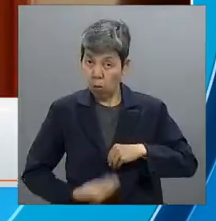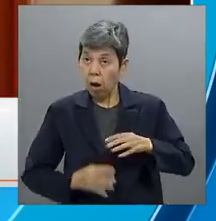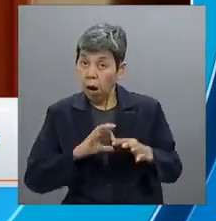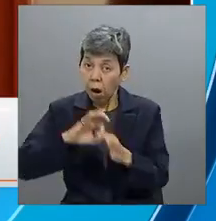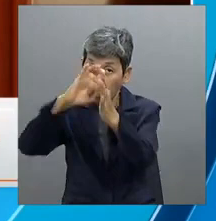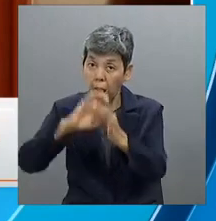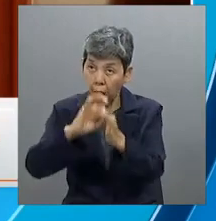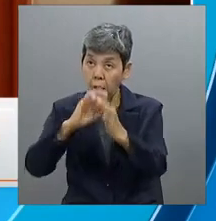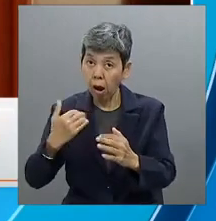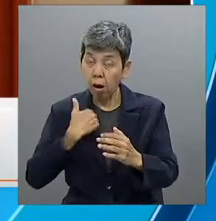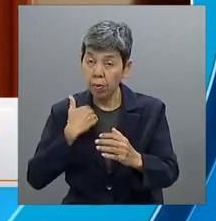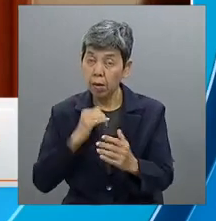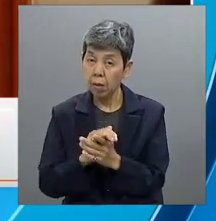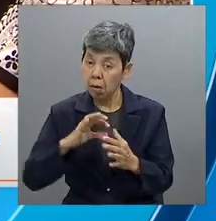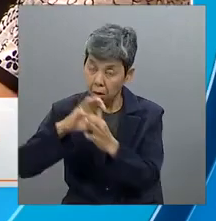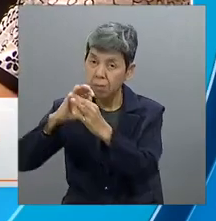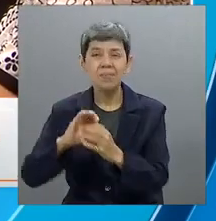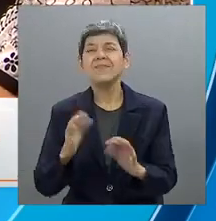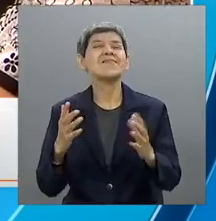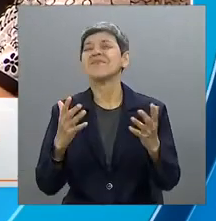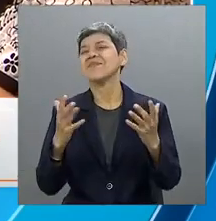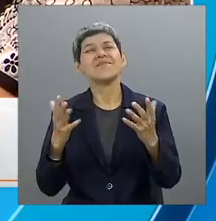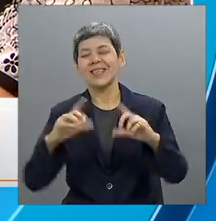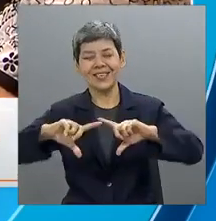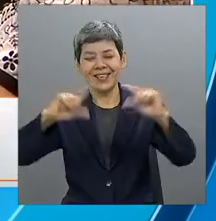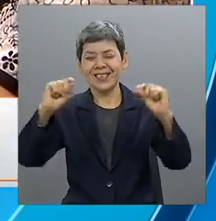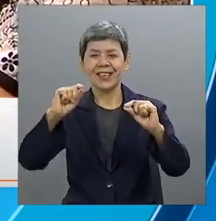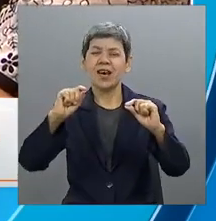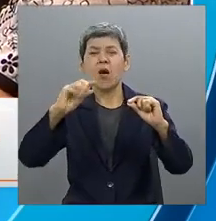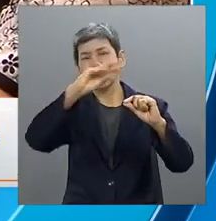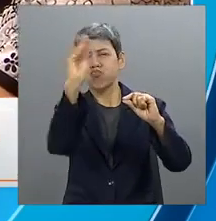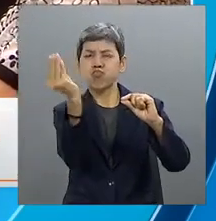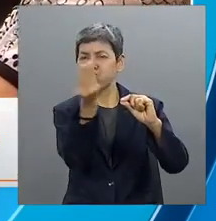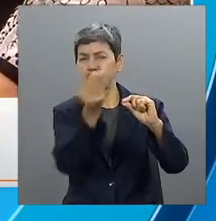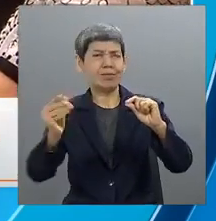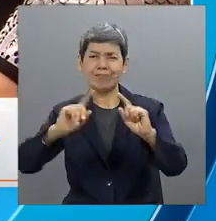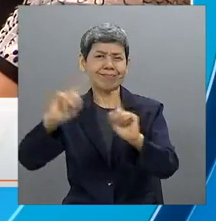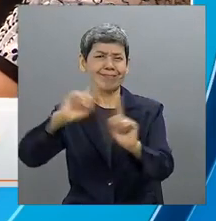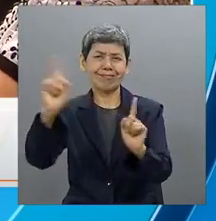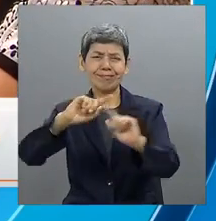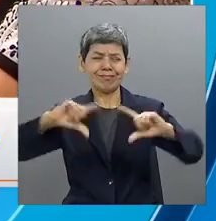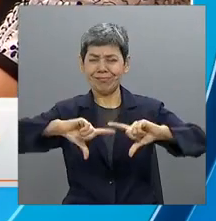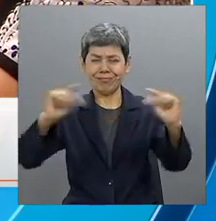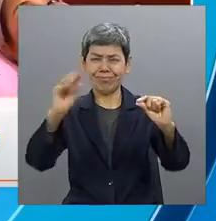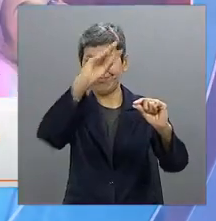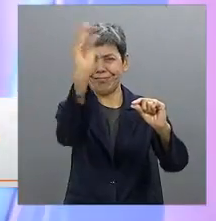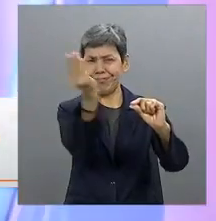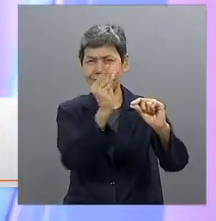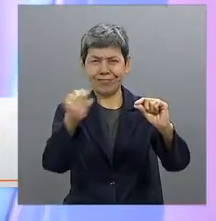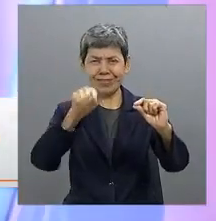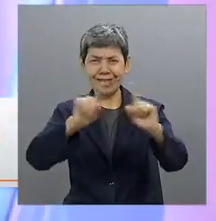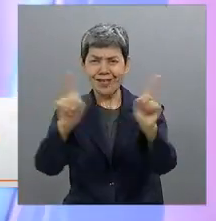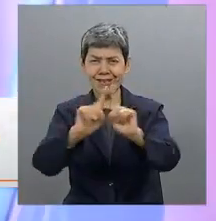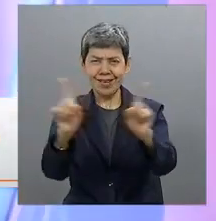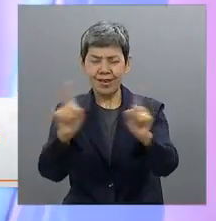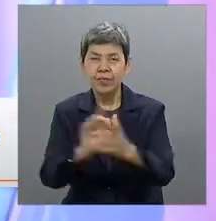ถต่อกันได้ไหมครับ ไม่มีนะคะอยู่แยกกันค่ะก ็คนละส่วนเลย คนละส่วนเลยอยู่ใครของมัน คุณบอกว่ามันบางทีตัวอ่อนจะเลื่อนจากโพรงมดลูกแ